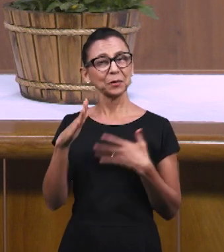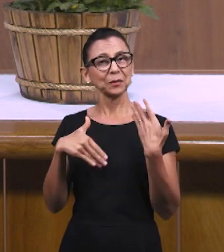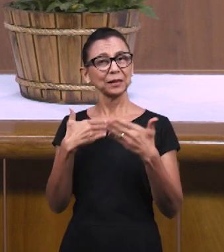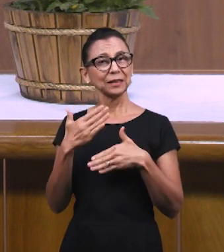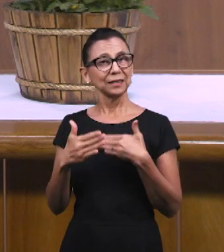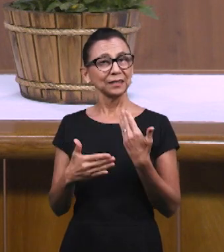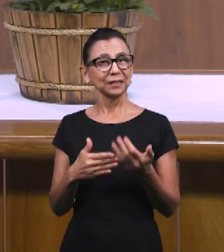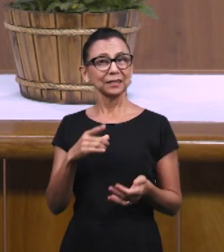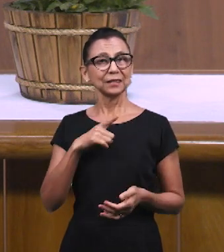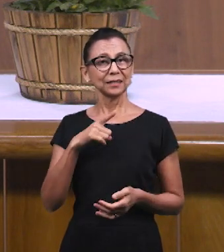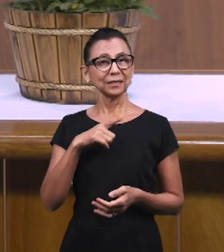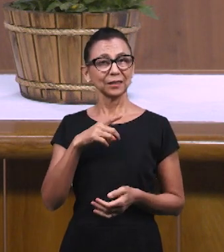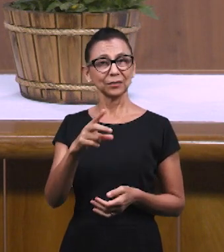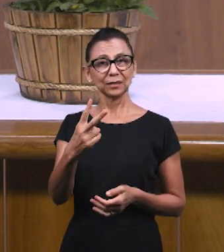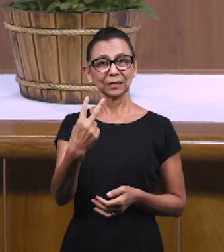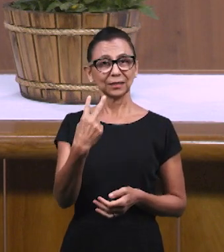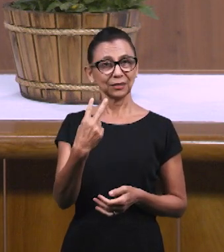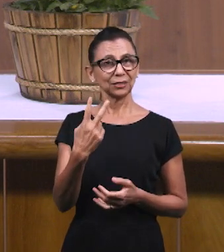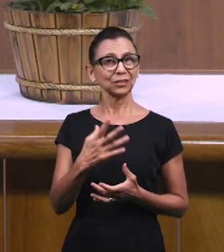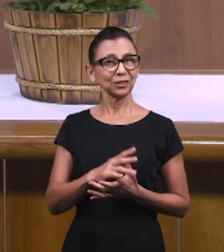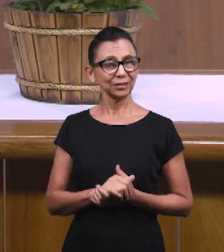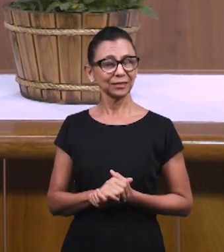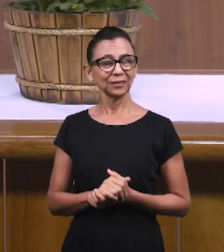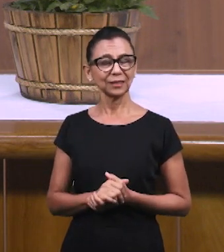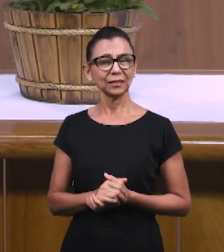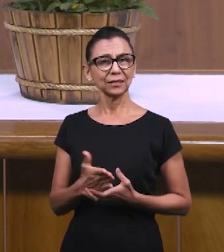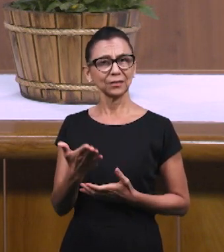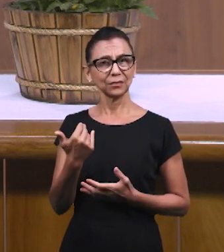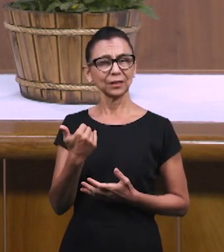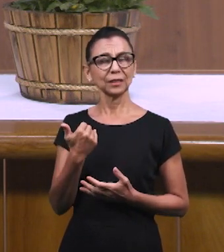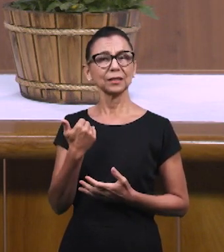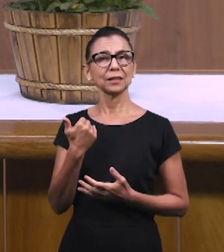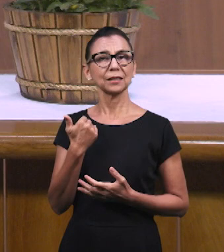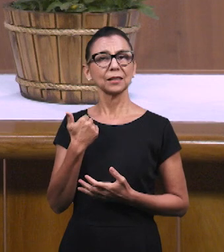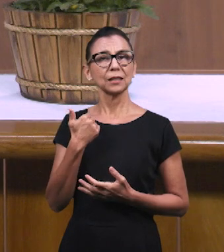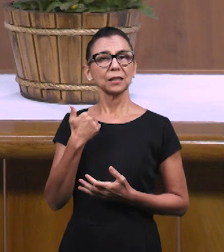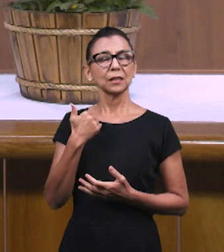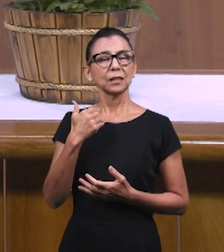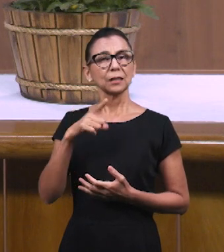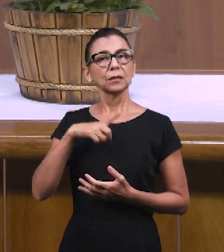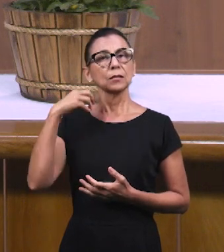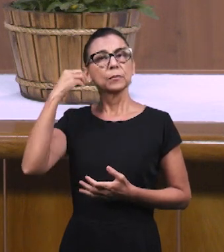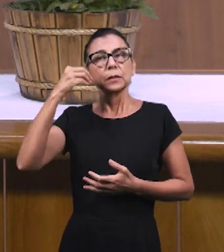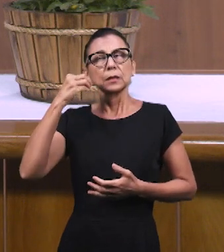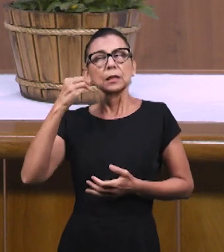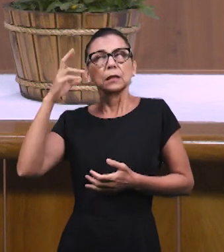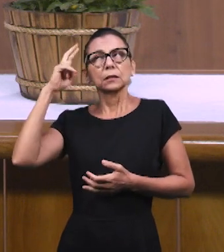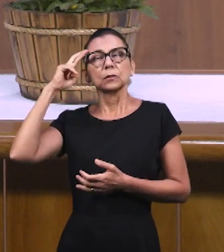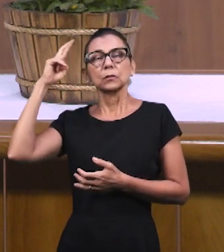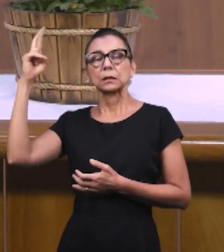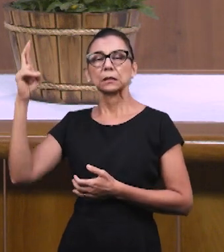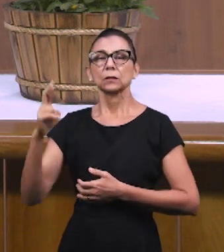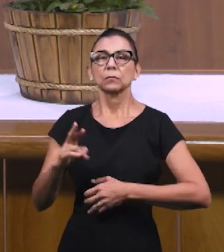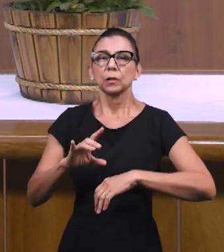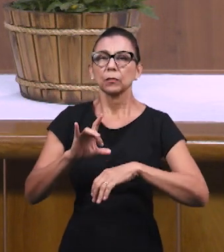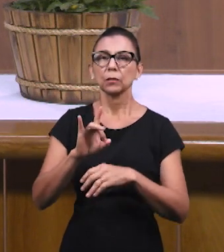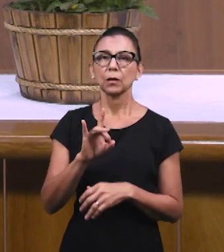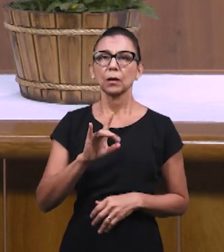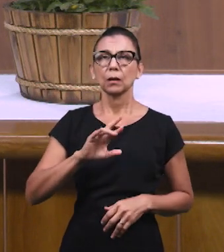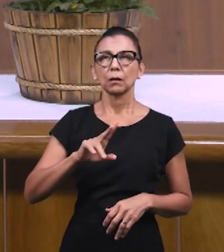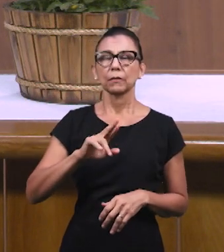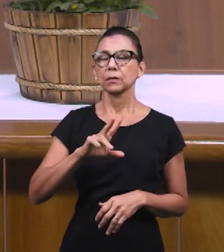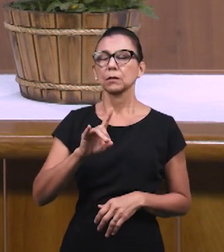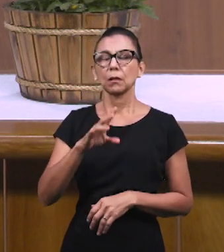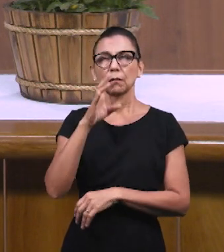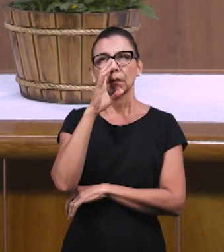joie de compter avec votre audience. Et je vous invite à vivre une expérience avec le Seigneur ce matin, aller au-delà